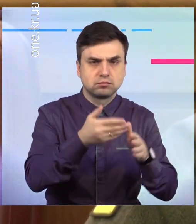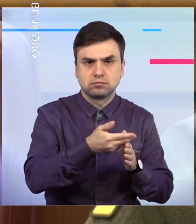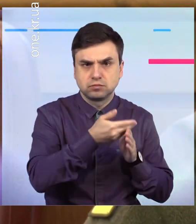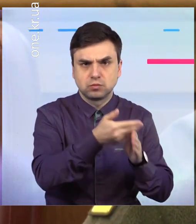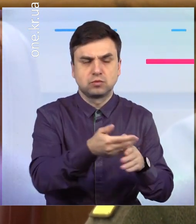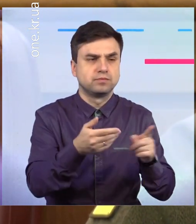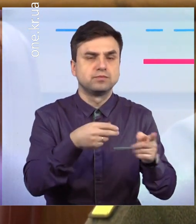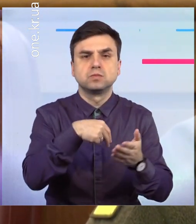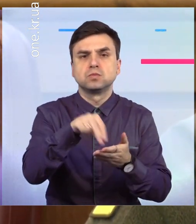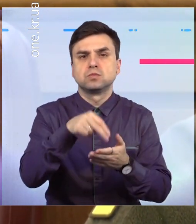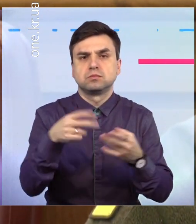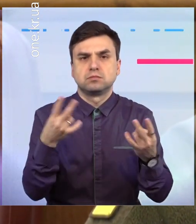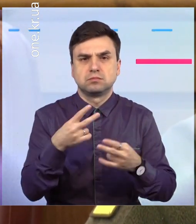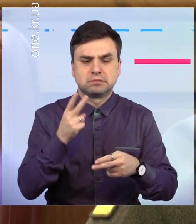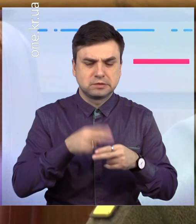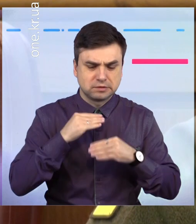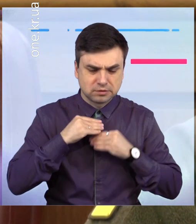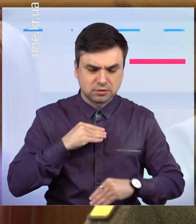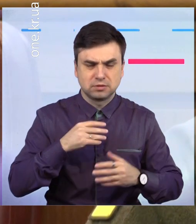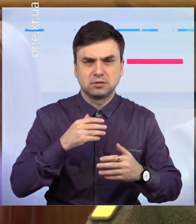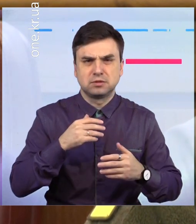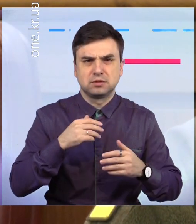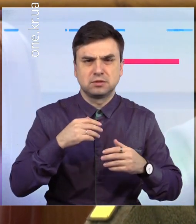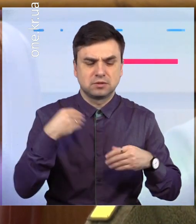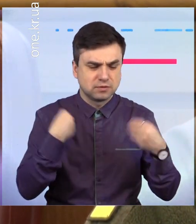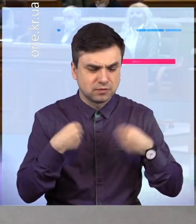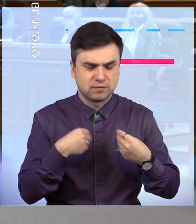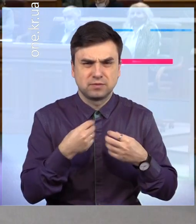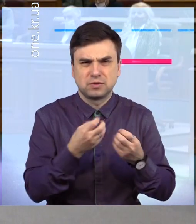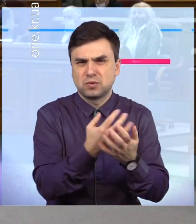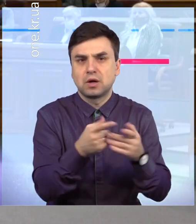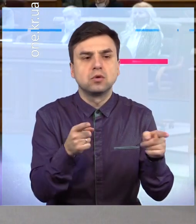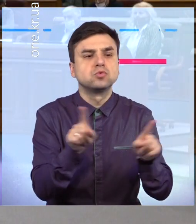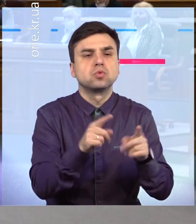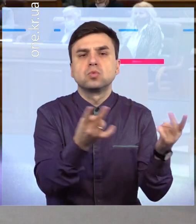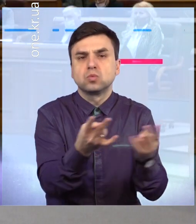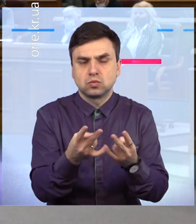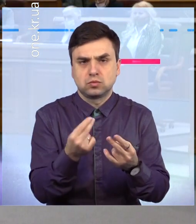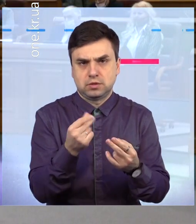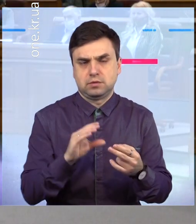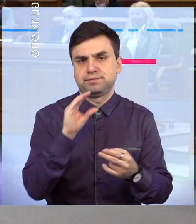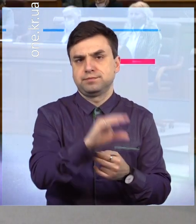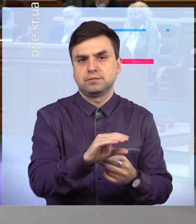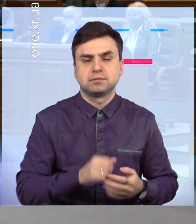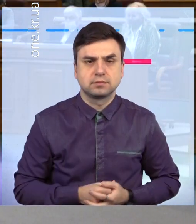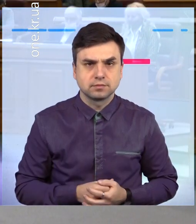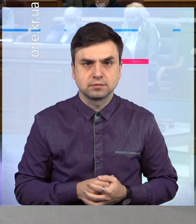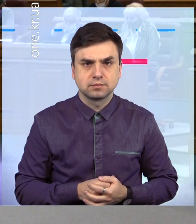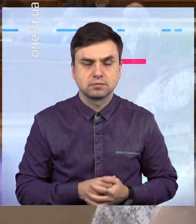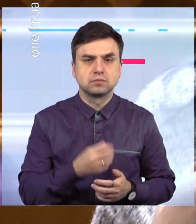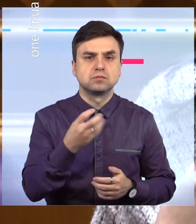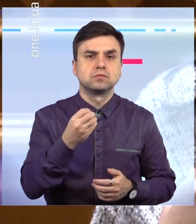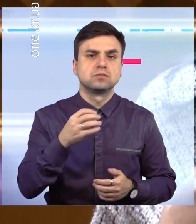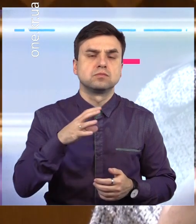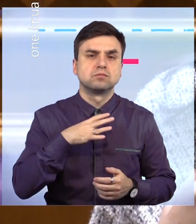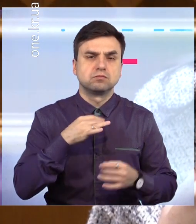закупки обмундирування, форми, всього, що необхідно, на личне усмотрення. Поміж різних питань жваве обговорення в сесійній залі викликала